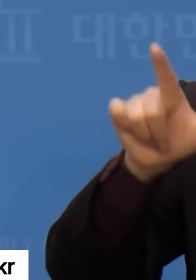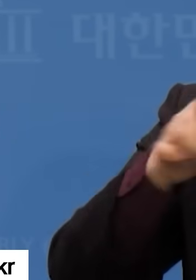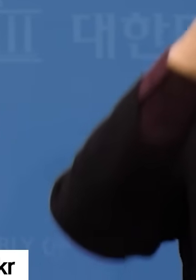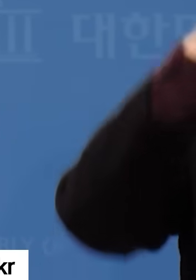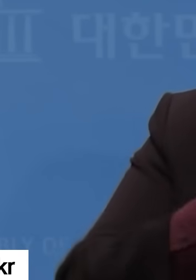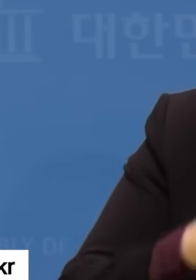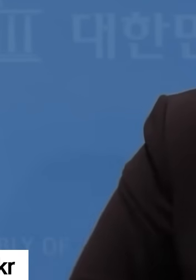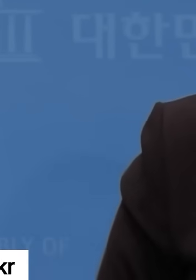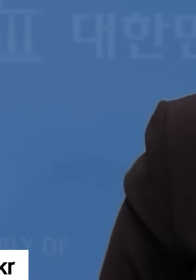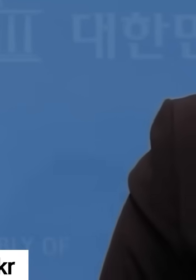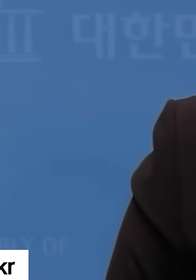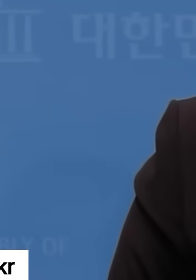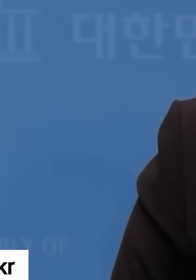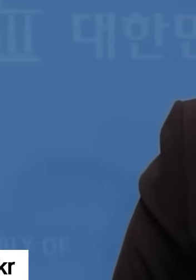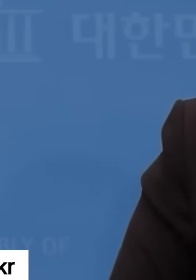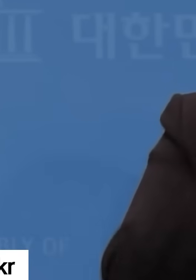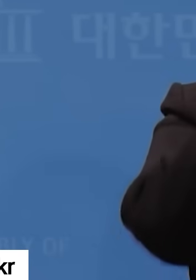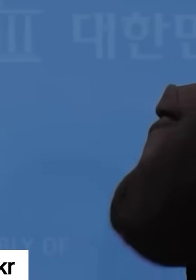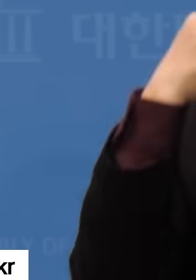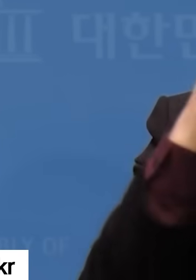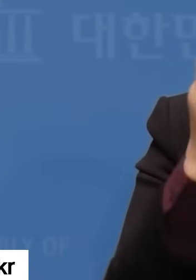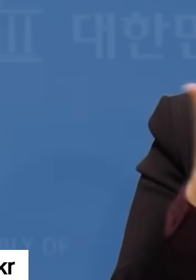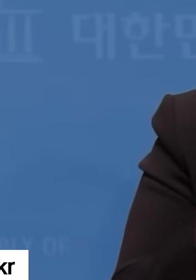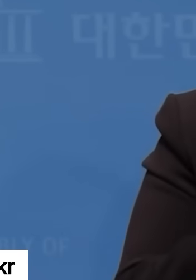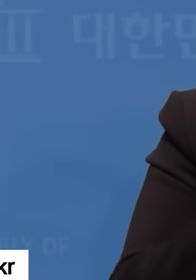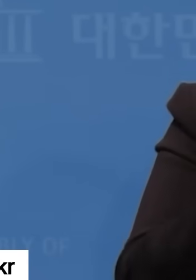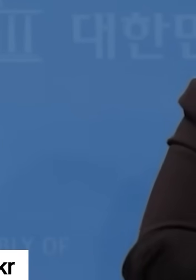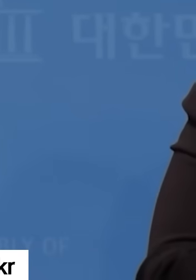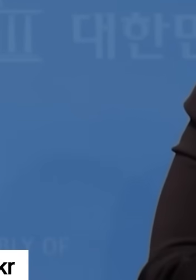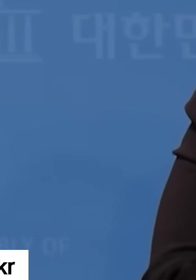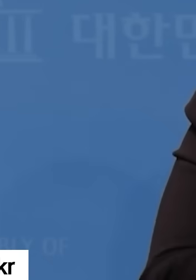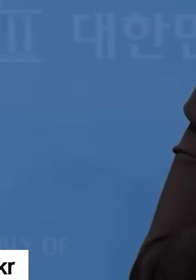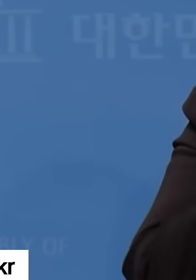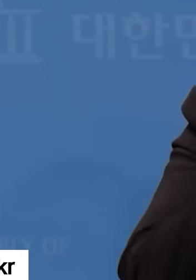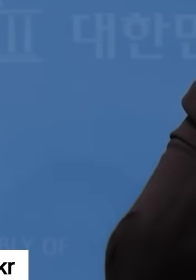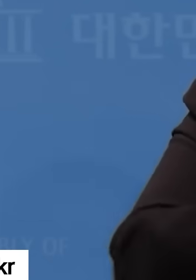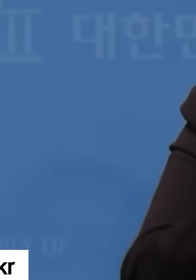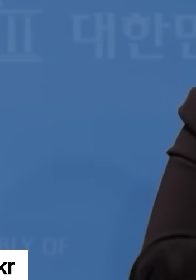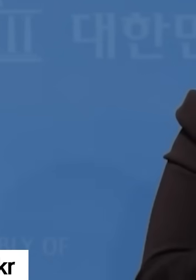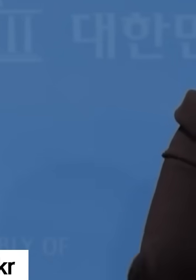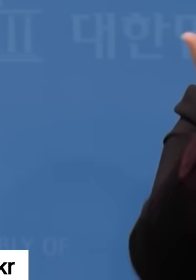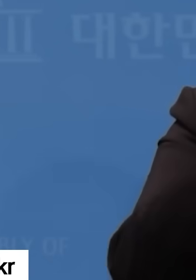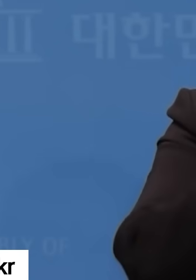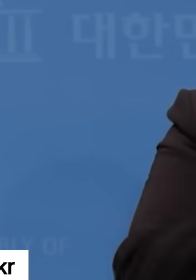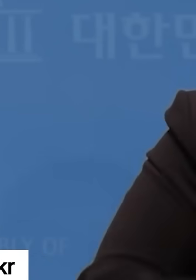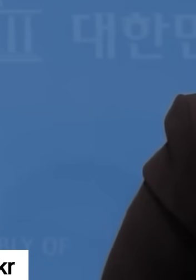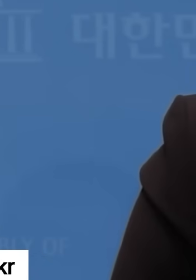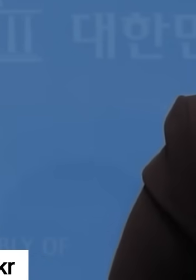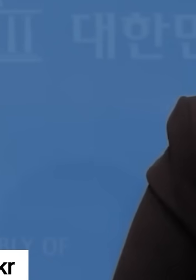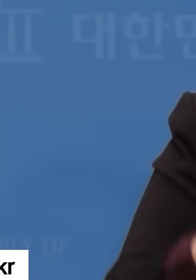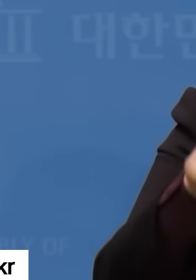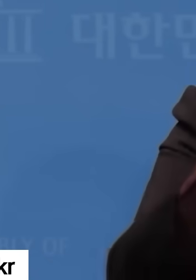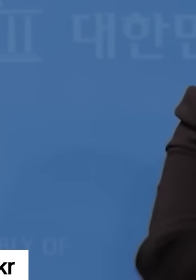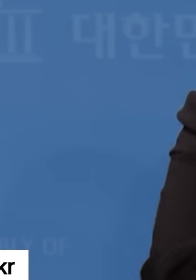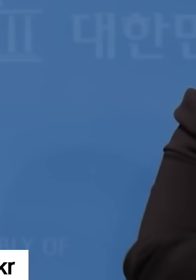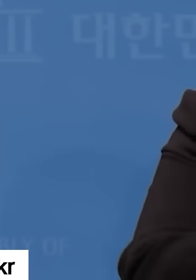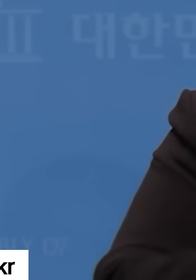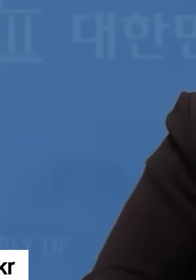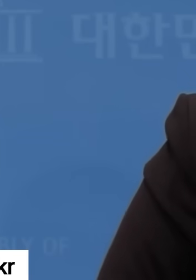합니다. 정말 제대로 된 법을 만들고 싶습니다. 특히